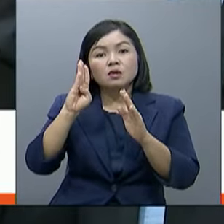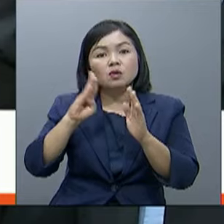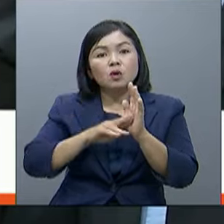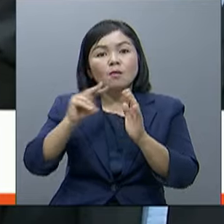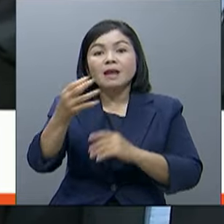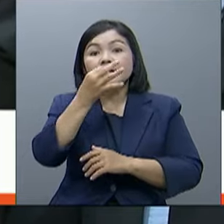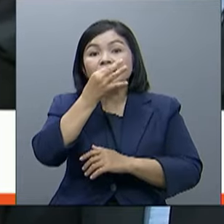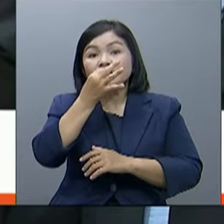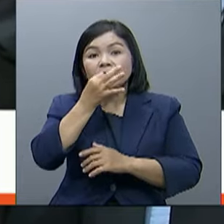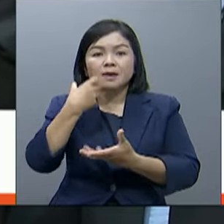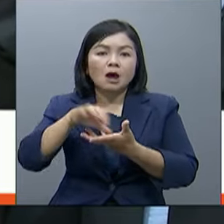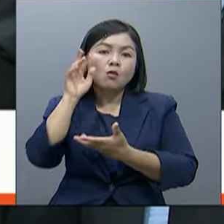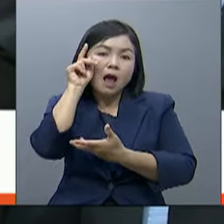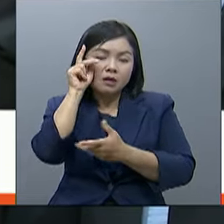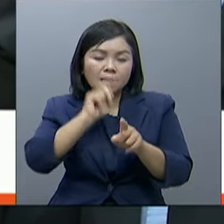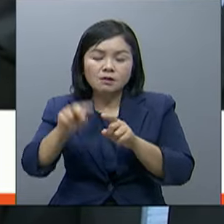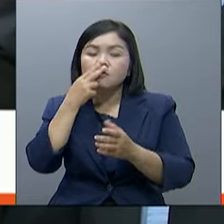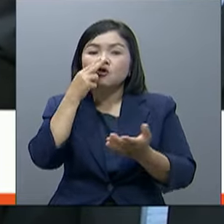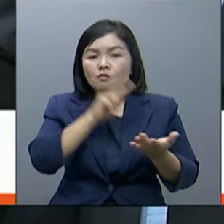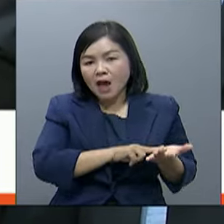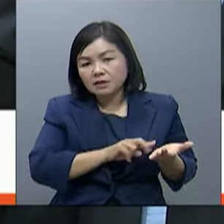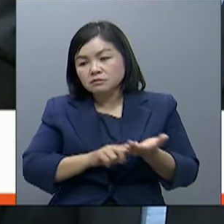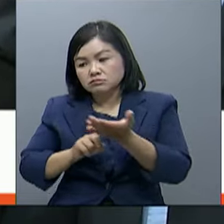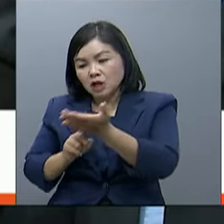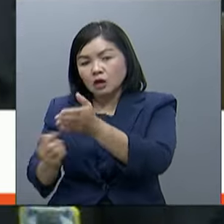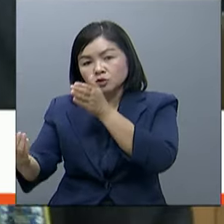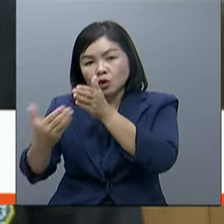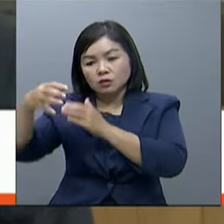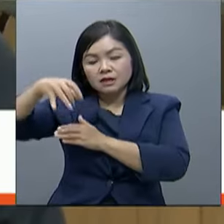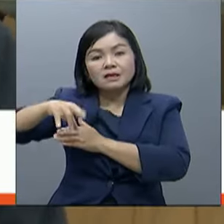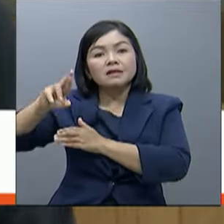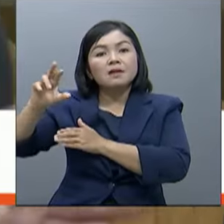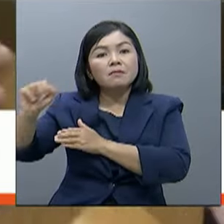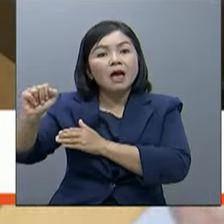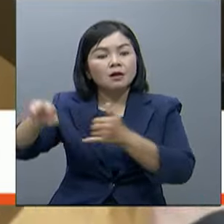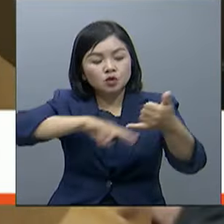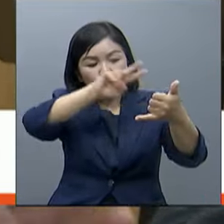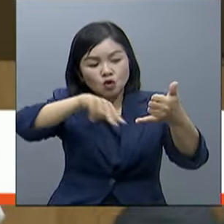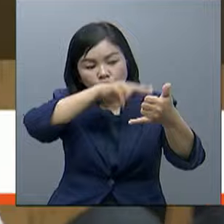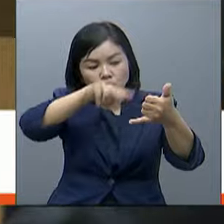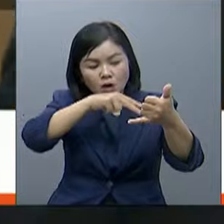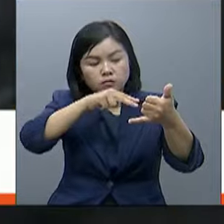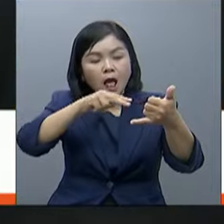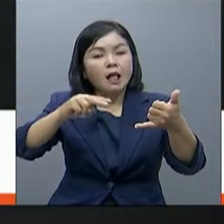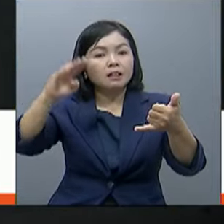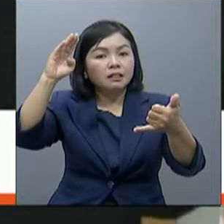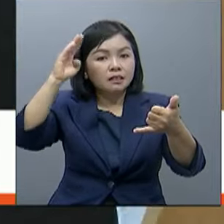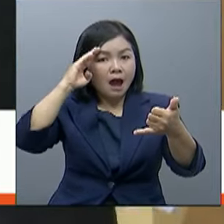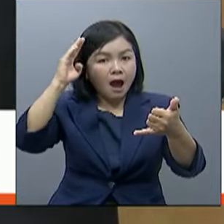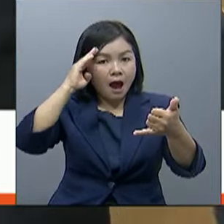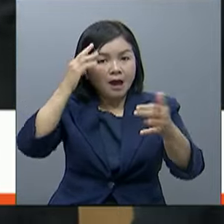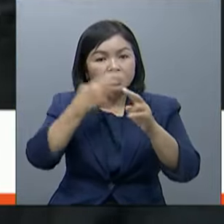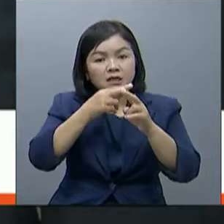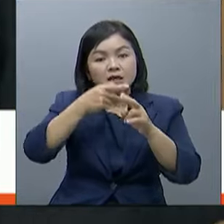ชาชีพและโทรทัศน์ไทยยื่นหนังสือและหลักฐานถึงประธานสภาผู้แทนราษฎรขอให้ตรวจสอบจริยธรรมของพลเอกประวิตรวงษ์สุวรรณส.ส.พร